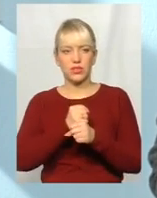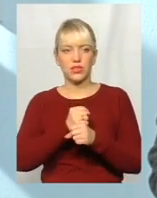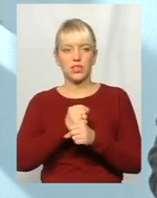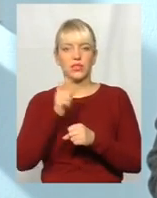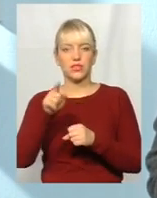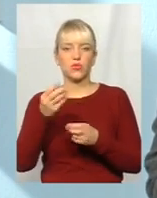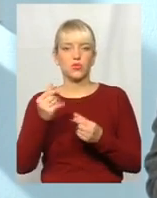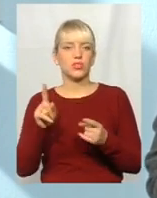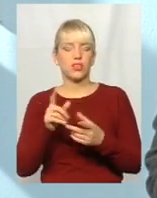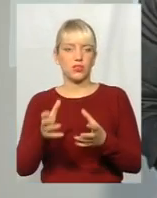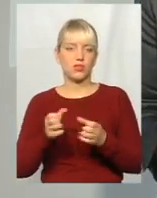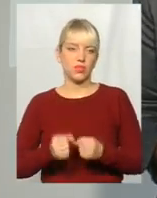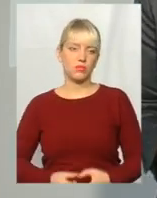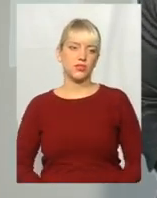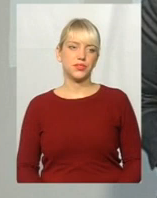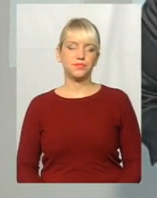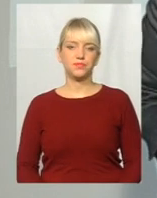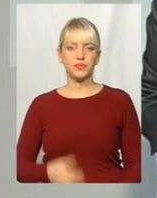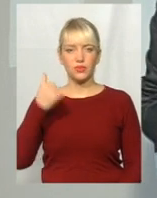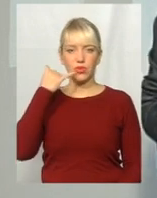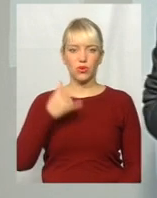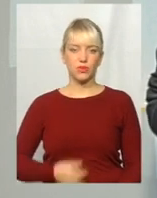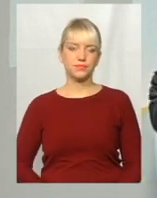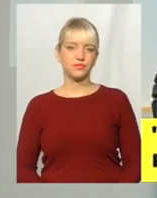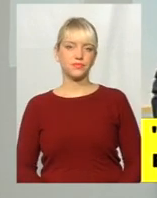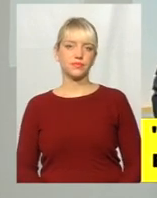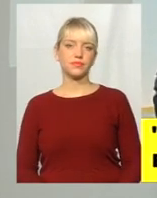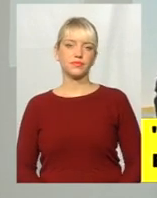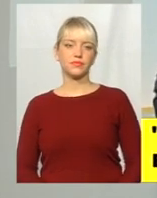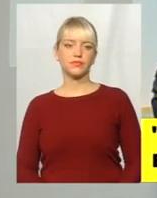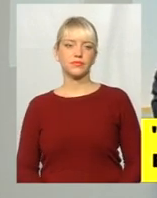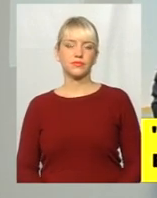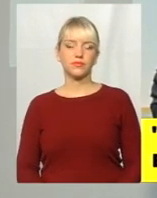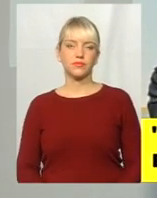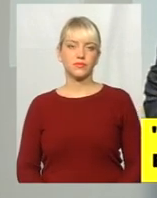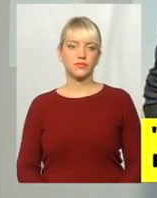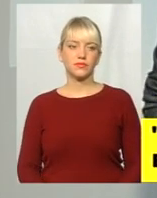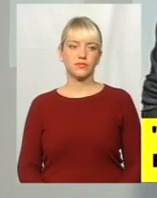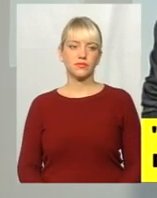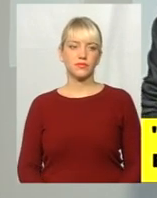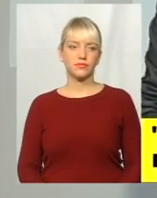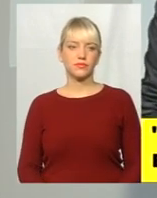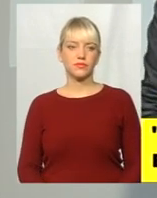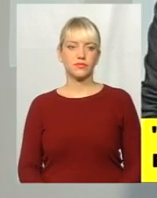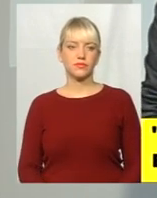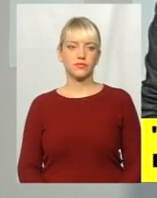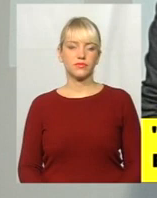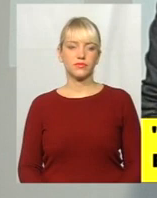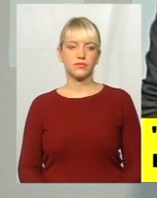які отримують. Дякую, пані Наталія. У нас на зв'язку є телефон, глядач на телефоні, ми хочемо його почути. Добрий вечір.